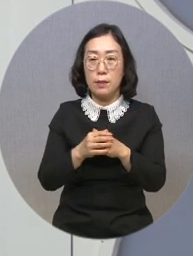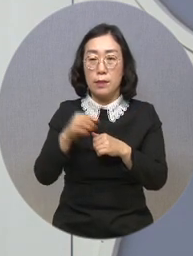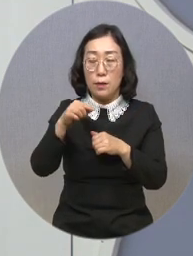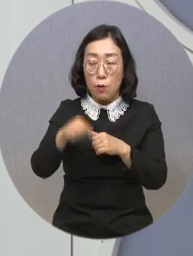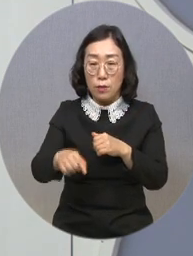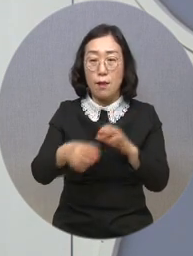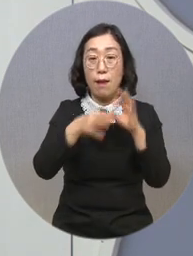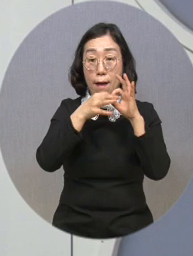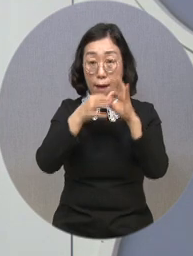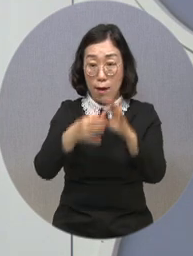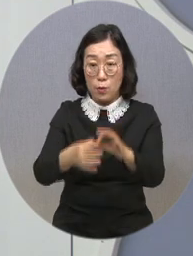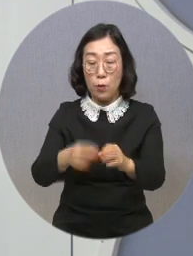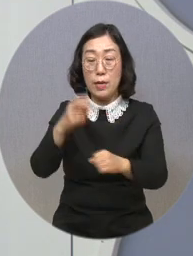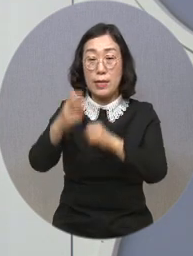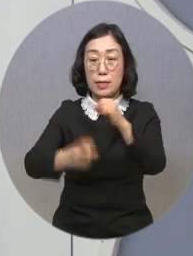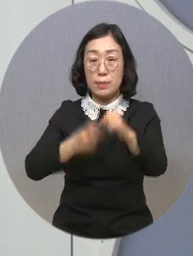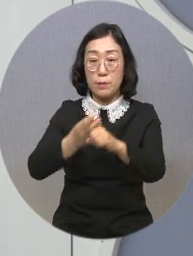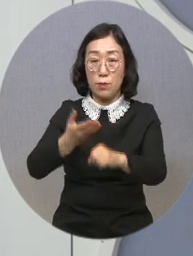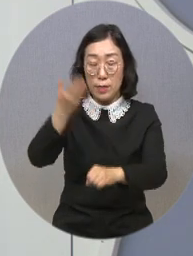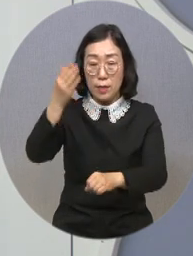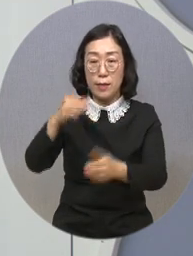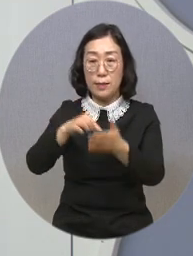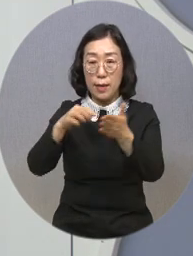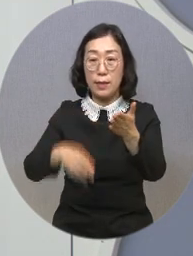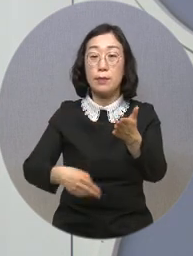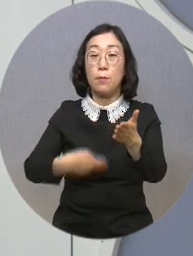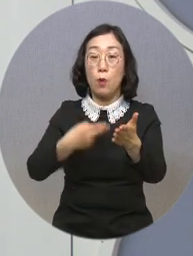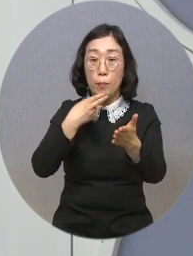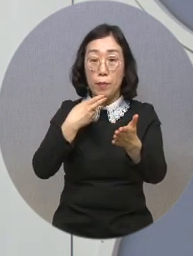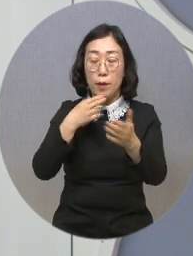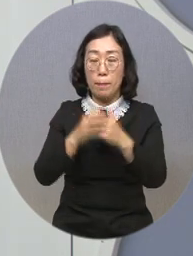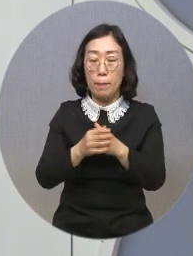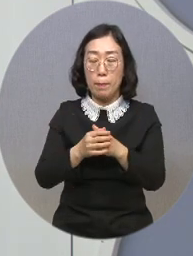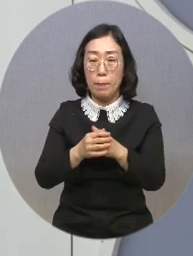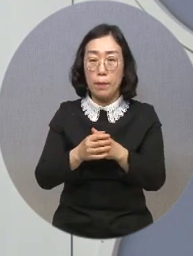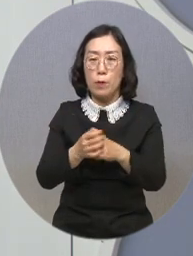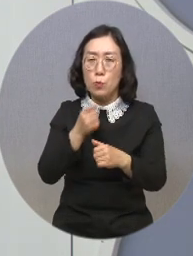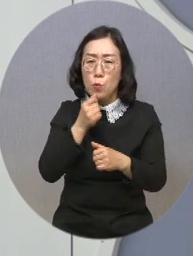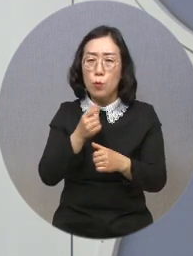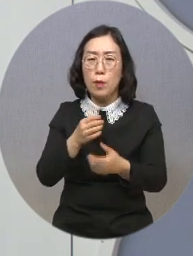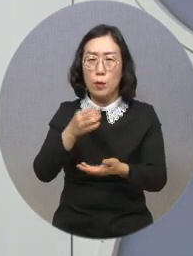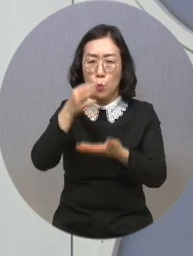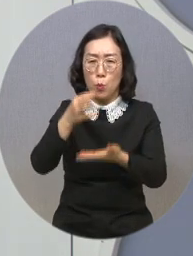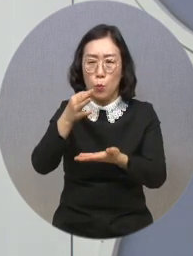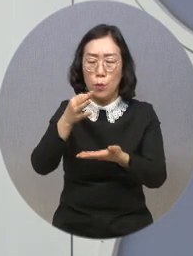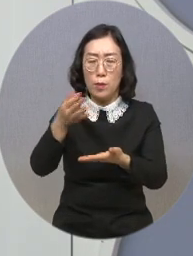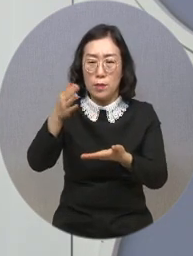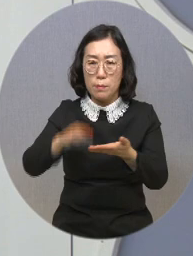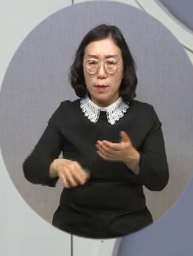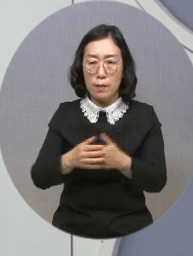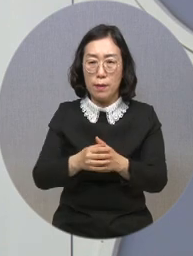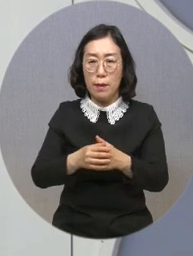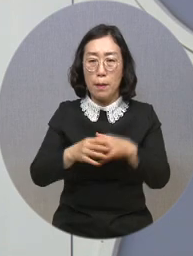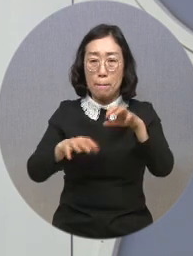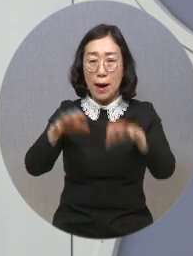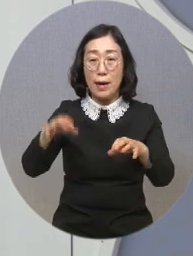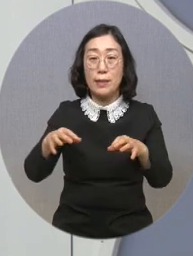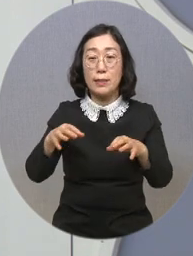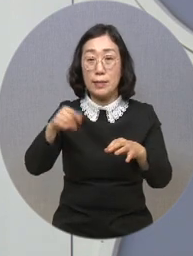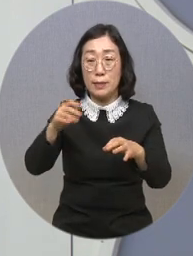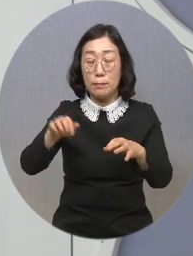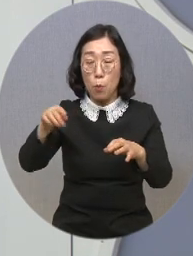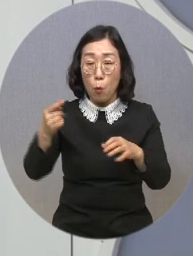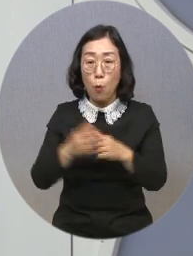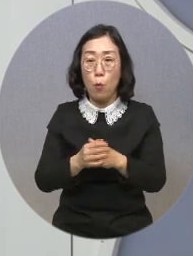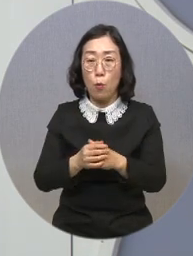그걸 계속해서 20여 년 동안 비과세해서 작은 돈이지만 그 새마을금고하고 신협에 예금을 하면